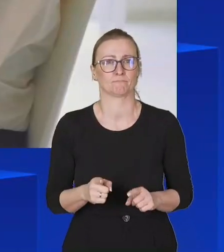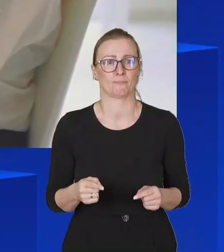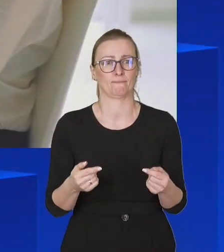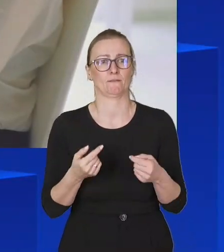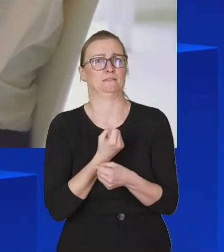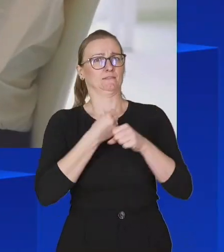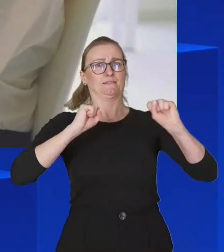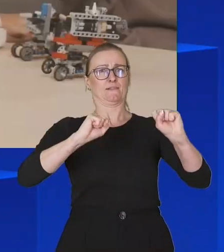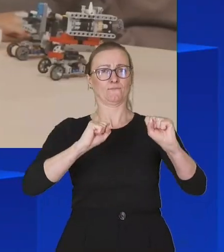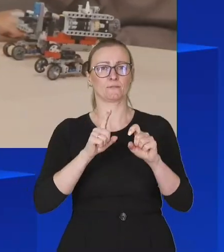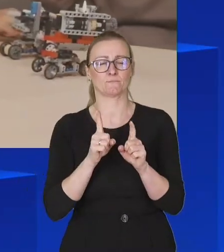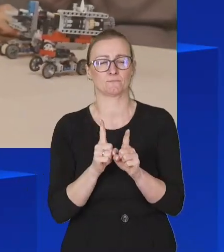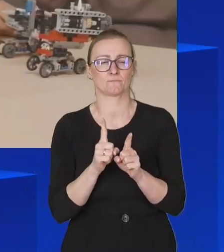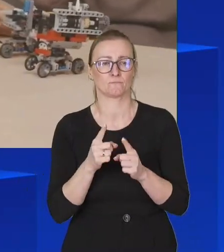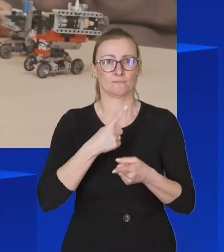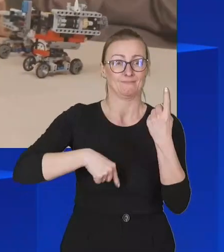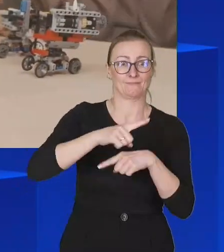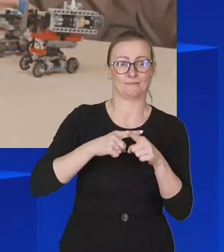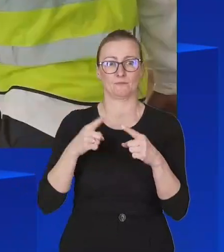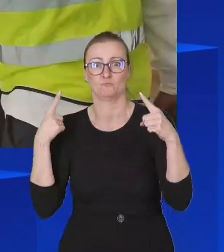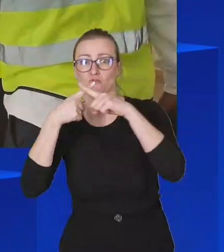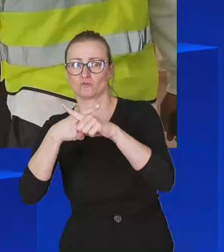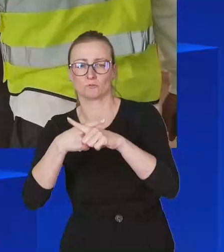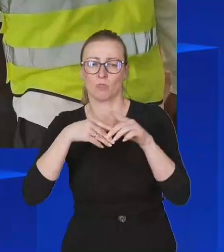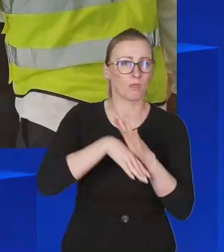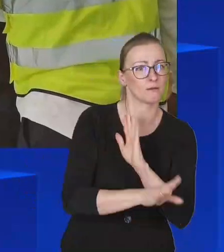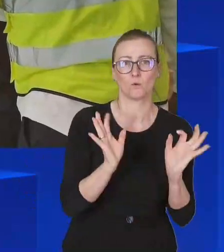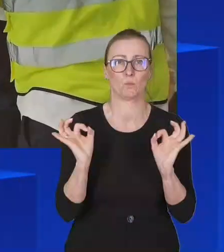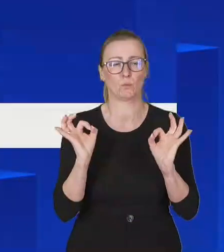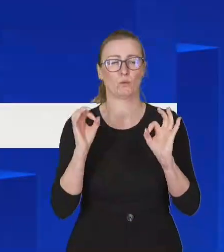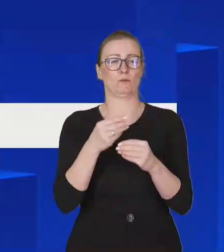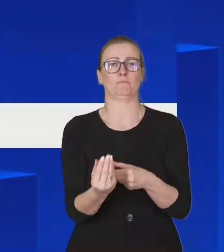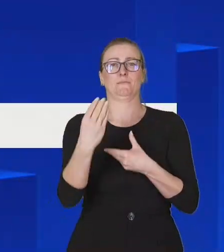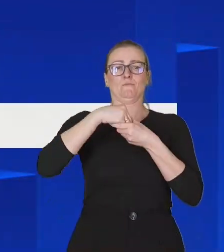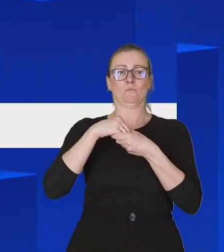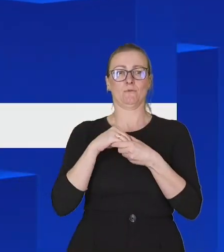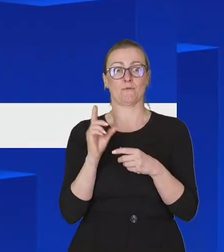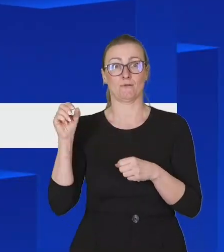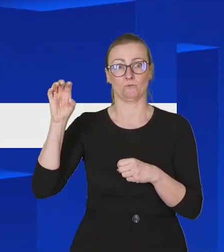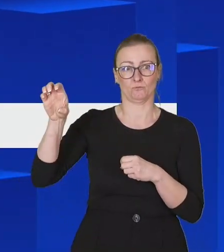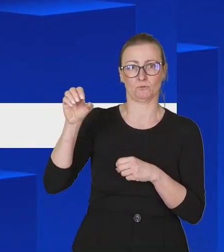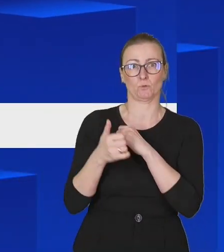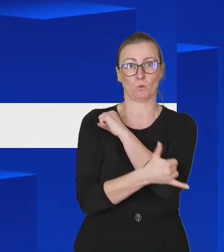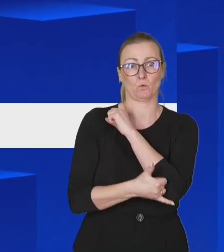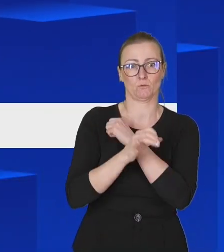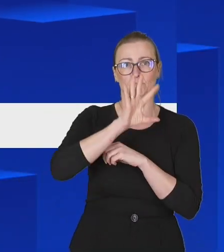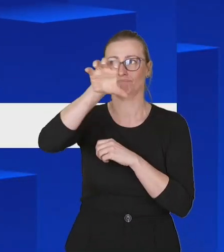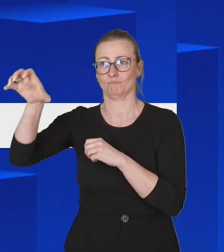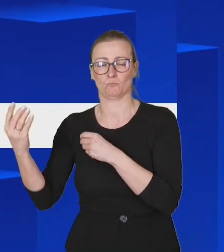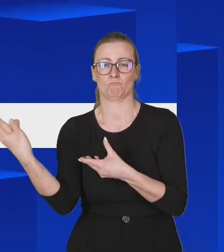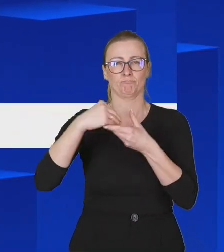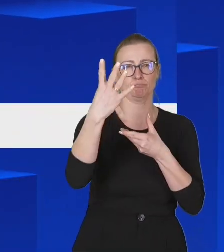na potencjalne kryzysy, które w przyszłości mogą dotyczyć państw Unii Europejskiej. Jak stawić czoła nowym